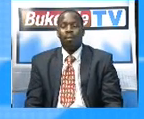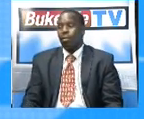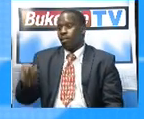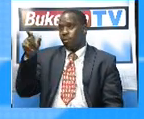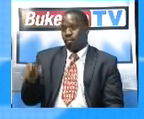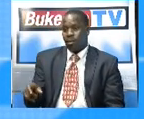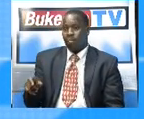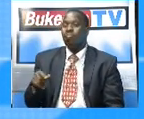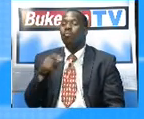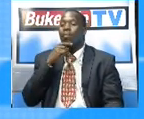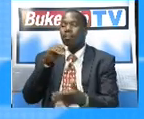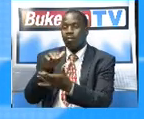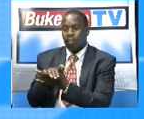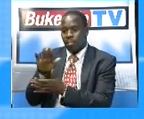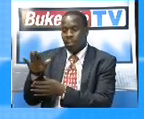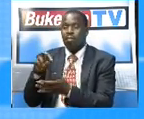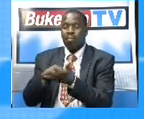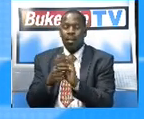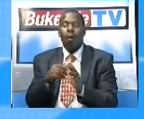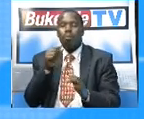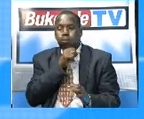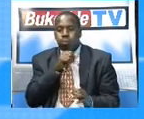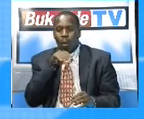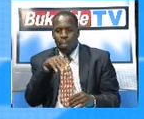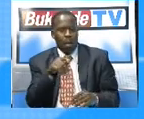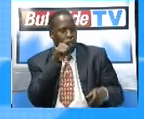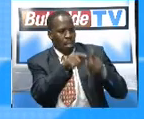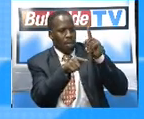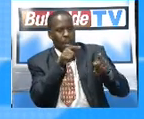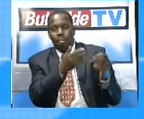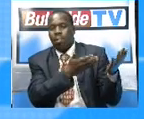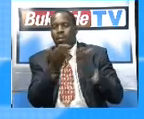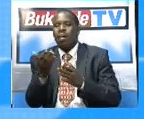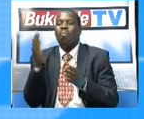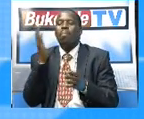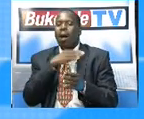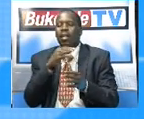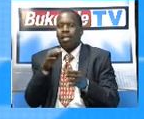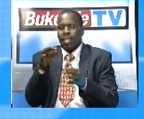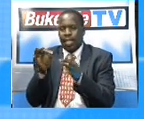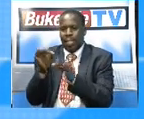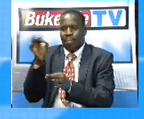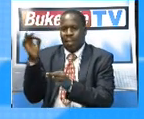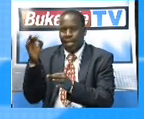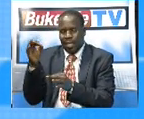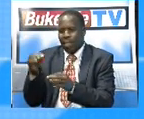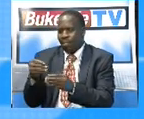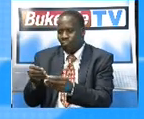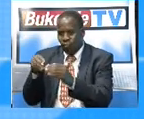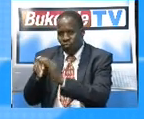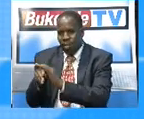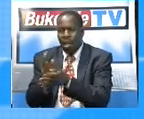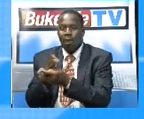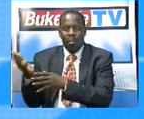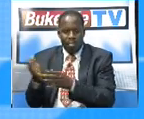ebikalo bajjajja bamulumiriza okuleeta eddagala eritigomya abantu ku kyalo. Asose kwegaana kyokka oluvannyuma akkiriza era n'aleeta